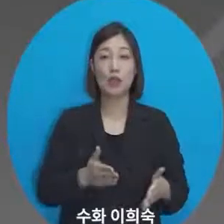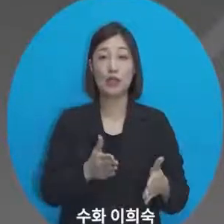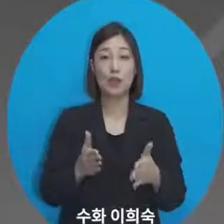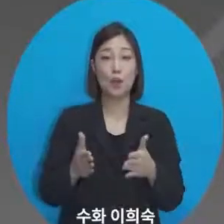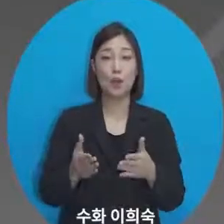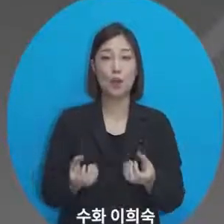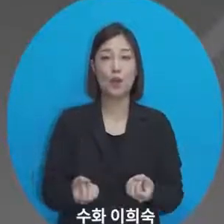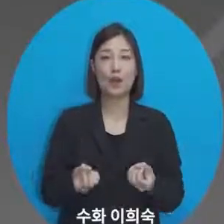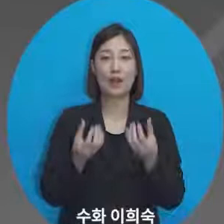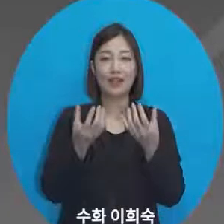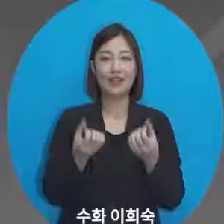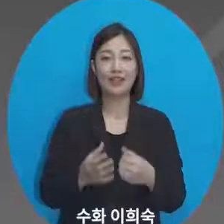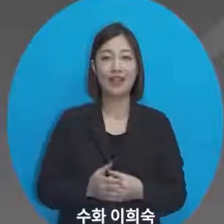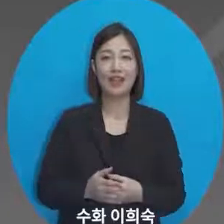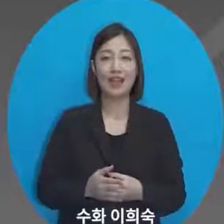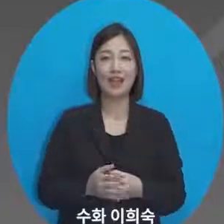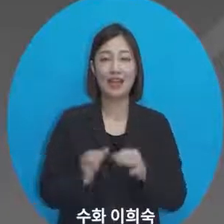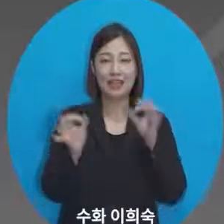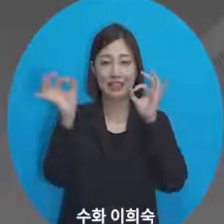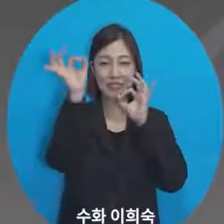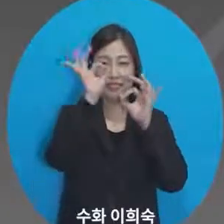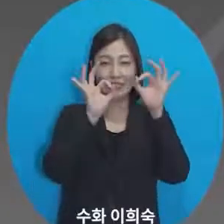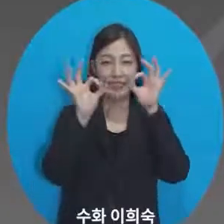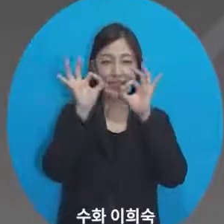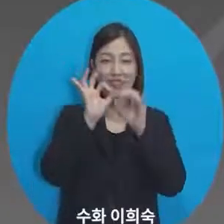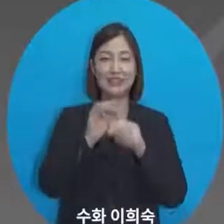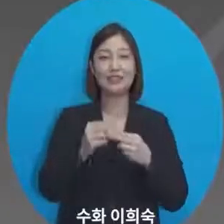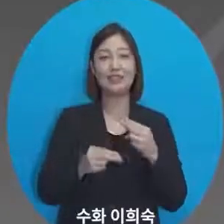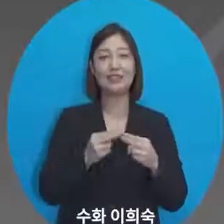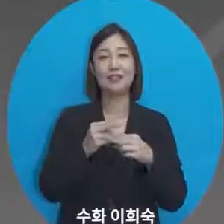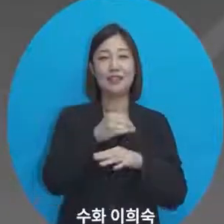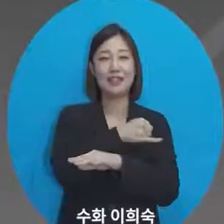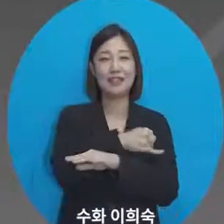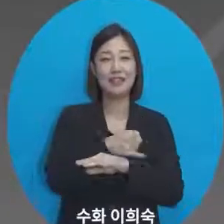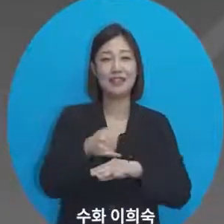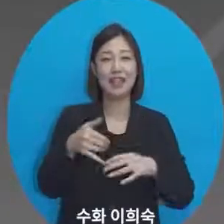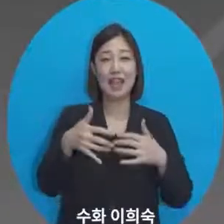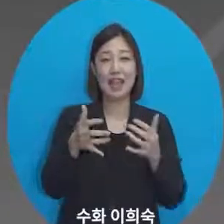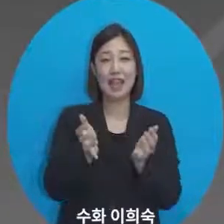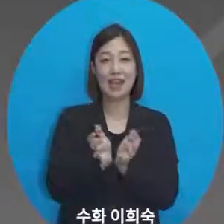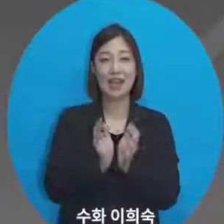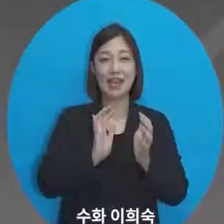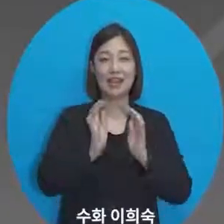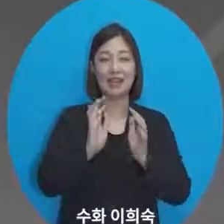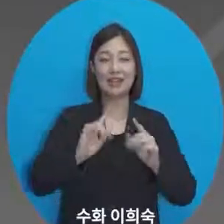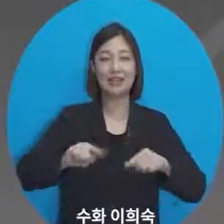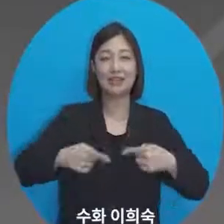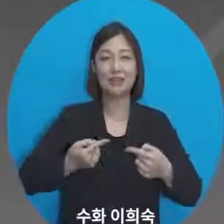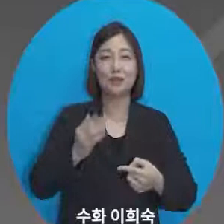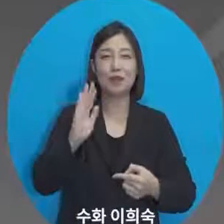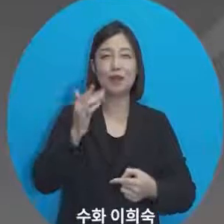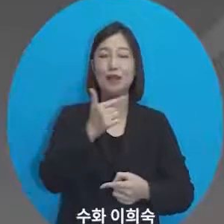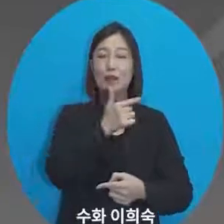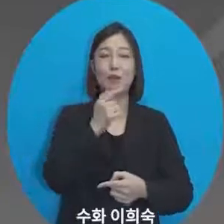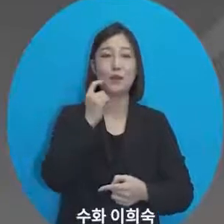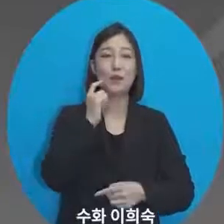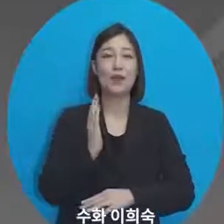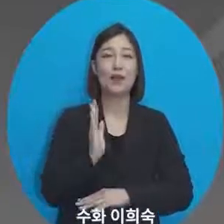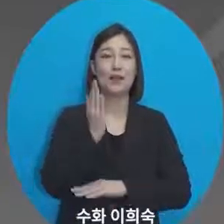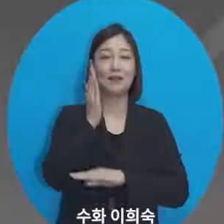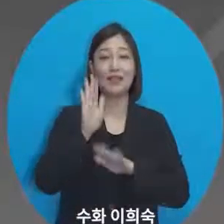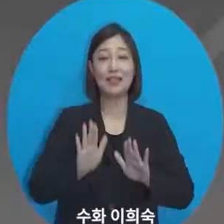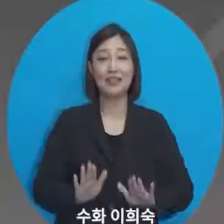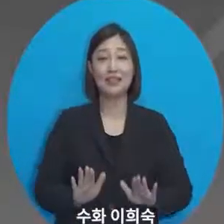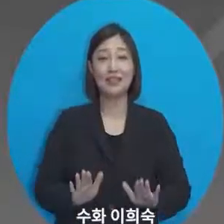주관하는 찾아가는 유니버셜 디자인 현장 체험 교육에 함께 하게 되어 영광입니다. 제가 지금부터